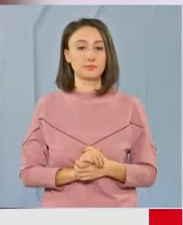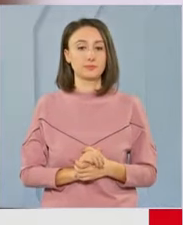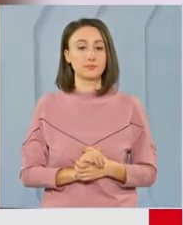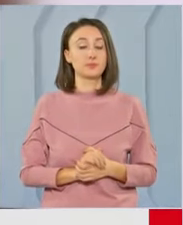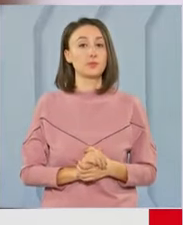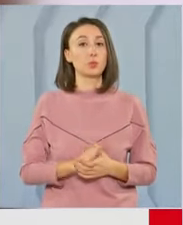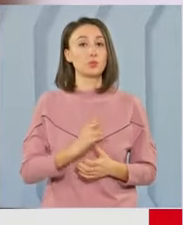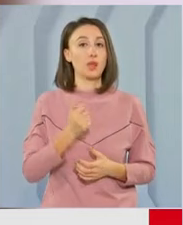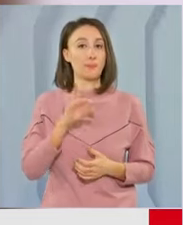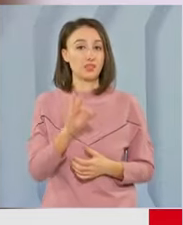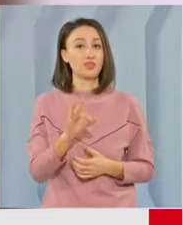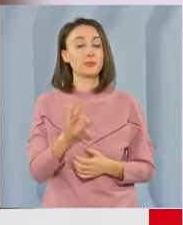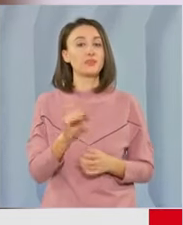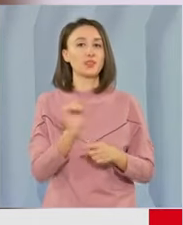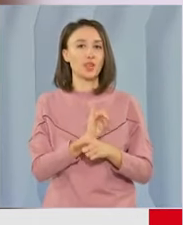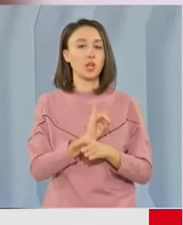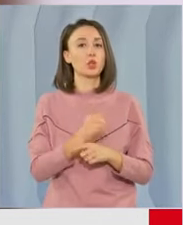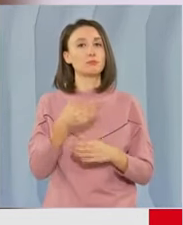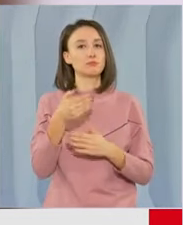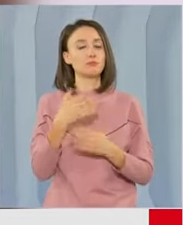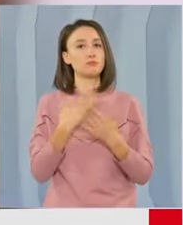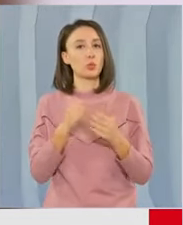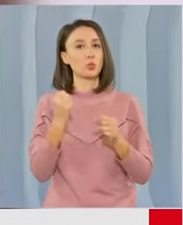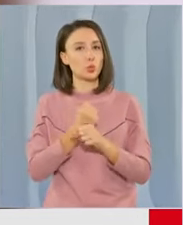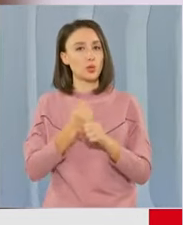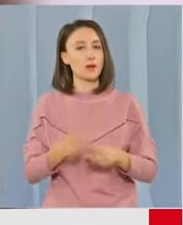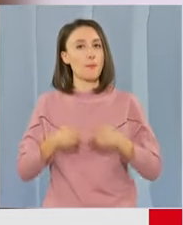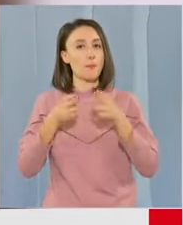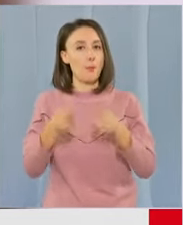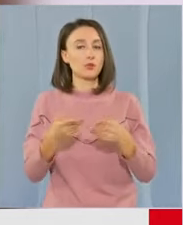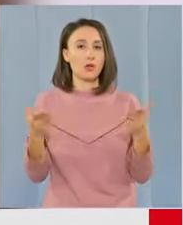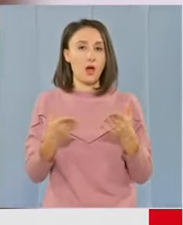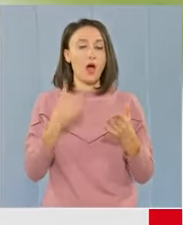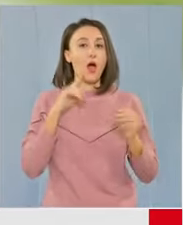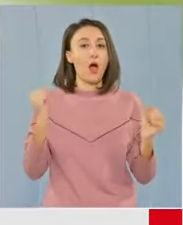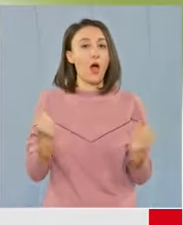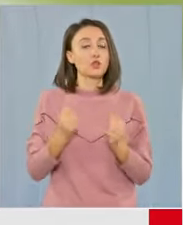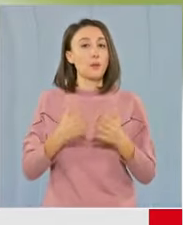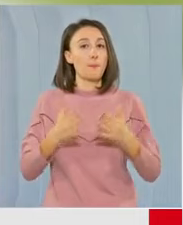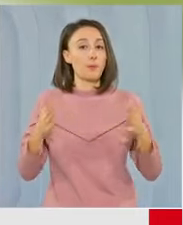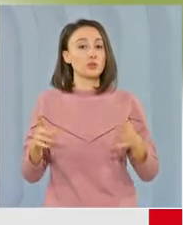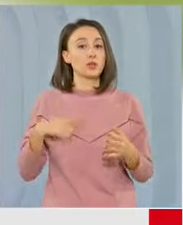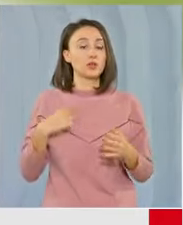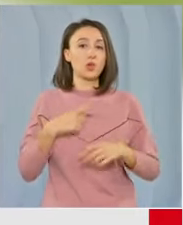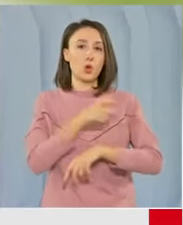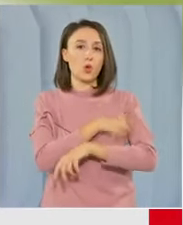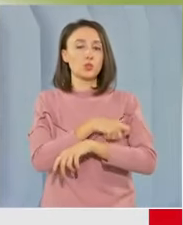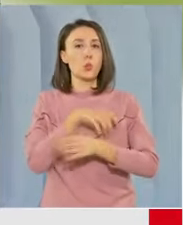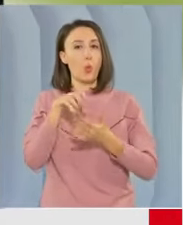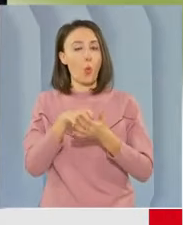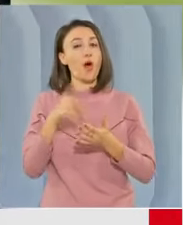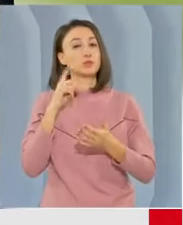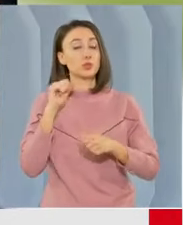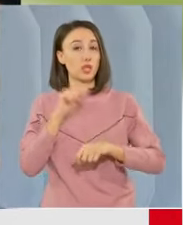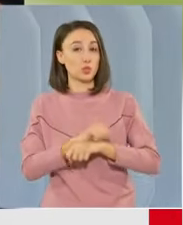Daniel Buzămăt, directorul Societății pentru Lucrări și Poduri Bârlad, al cărui acționar majoritar este Consiliul Local, a